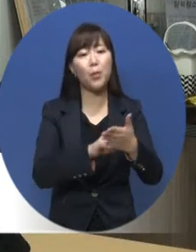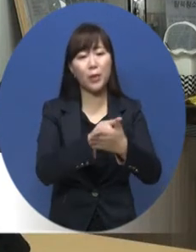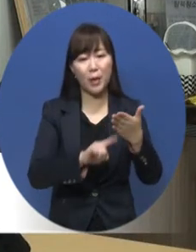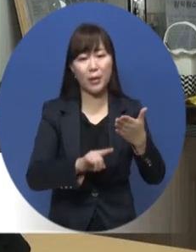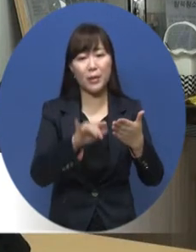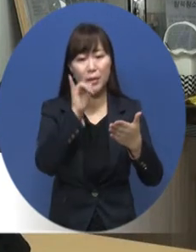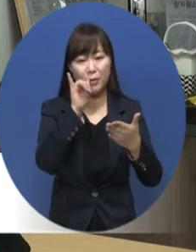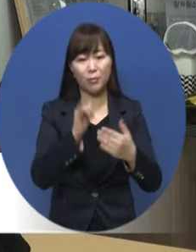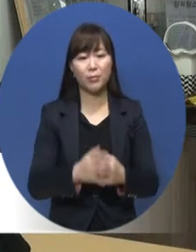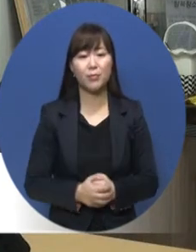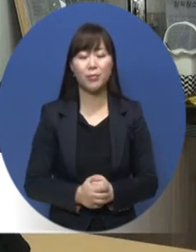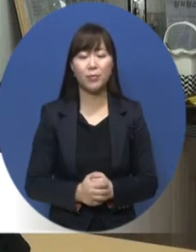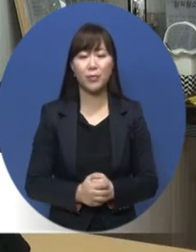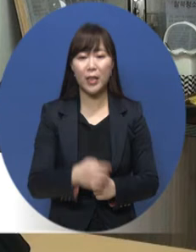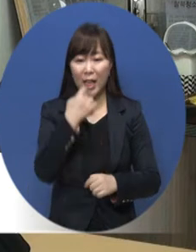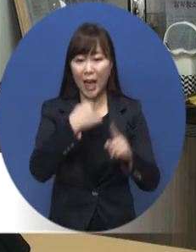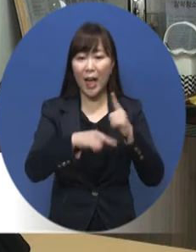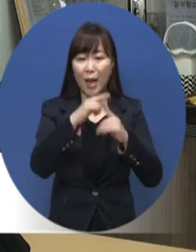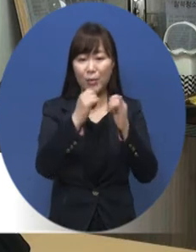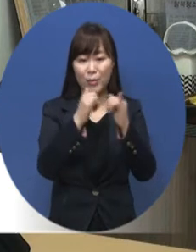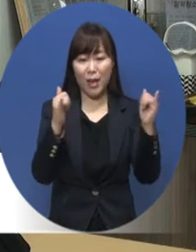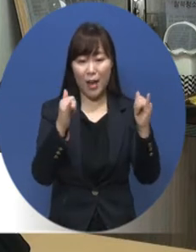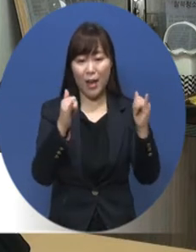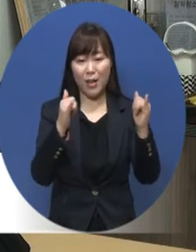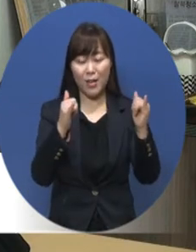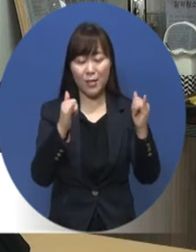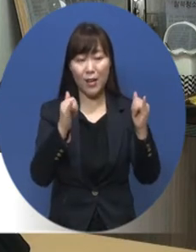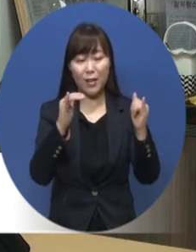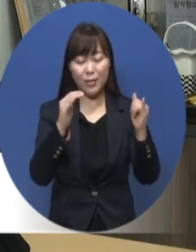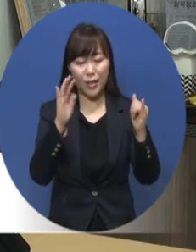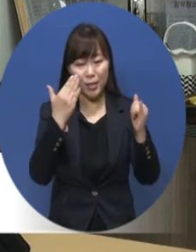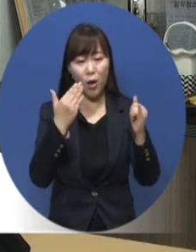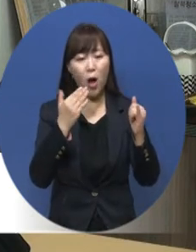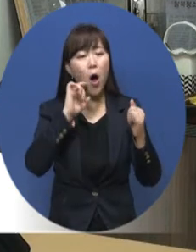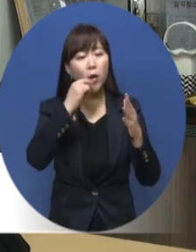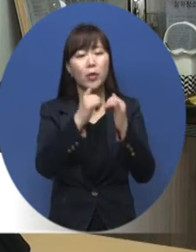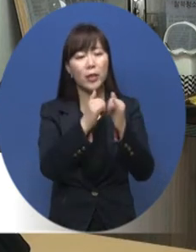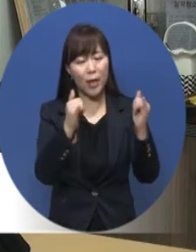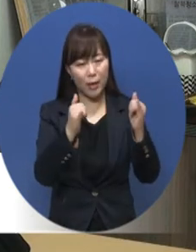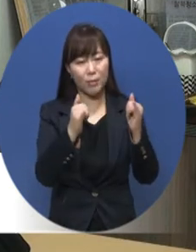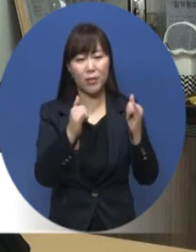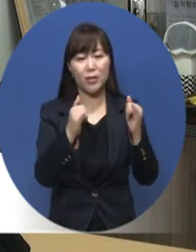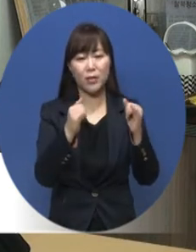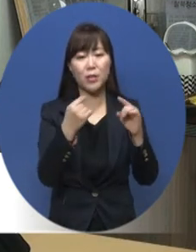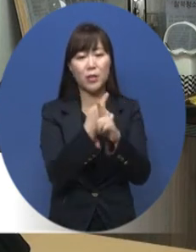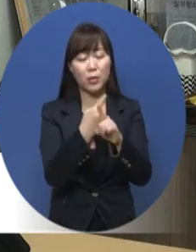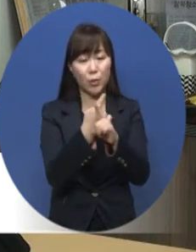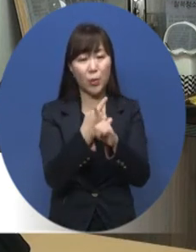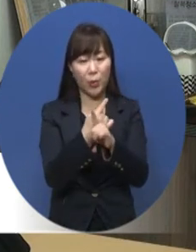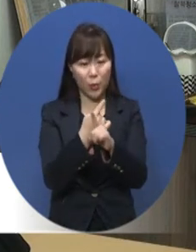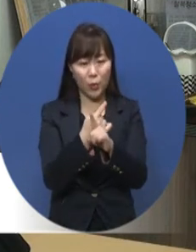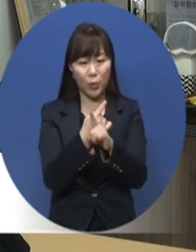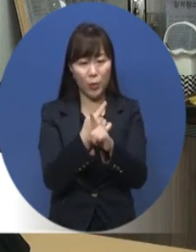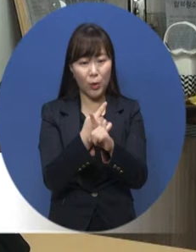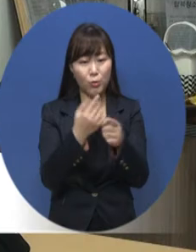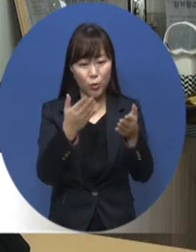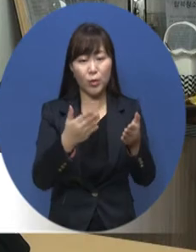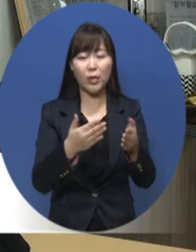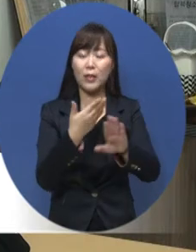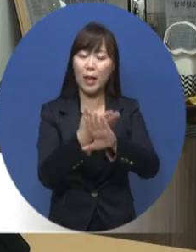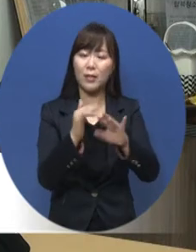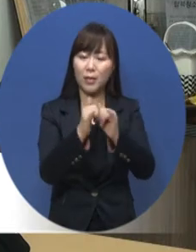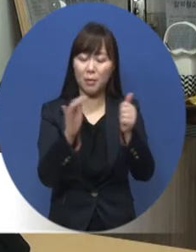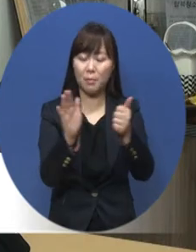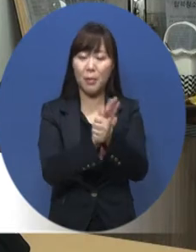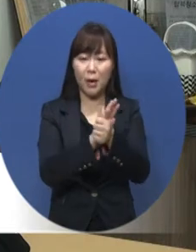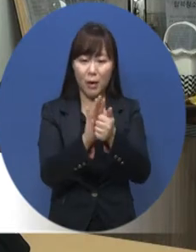허락 같은 게 있잖아요. 간호사가 돼서 네, 어려운 사람들을 네, 이렇게 치료해주고 남을